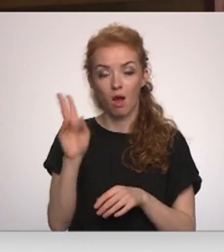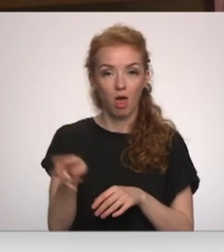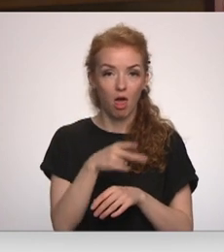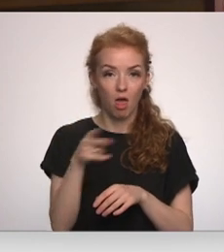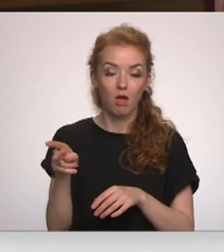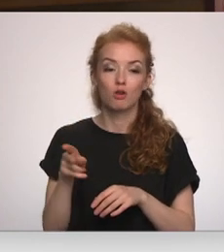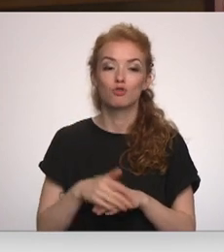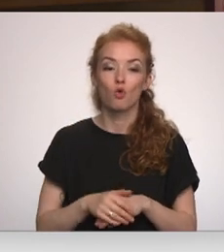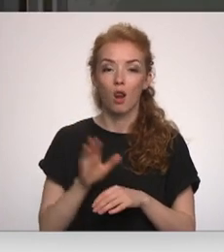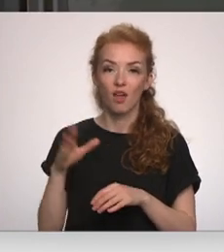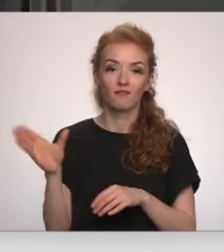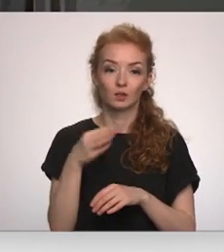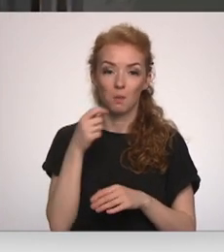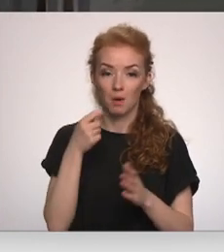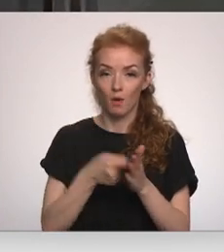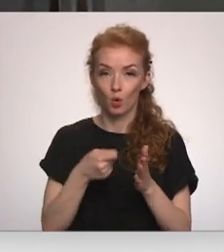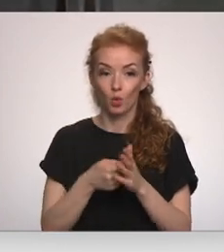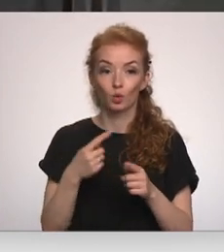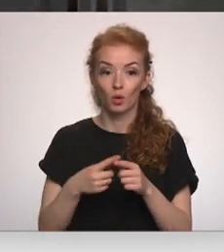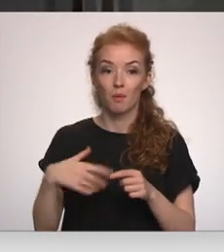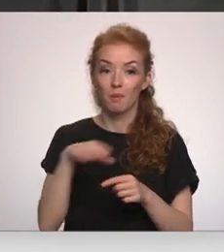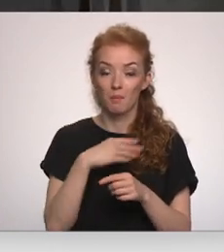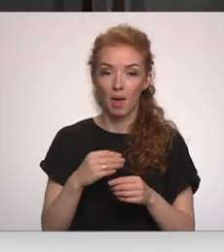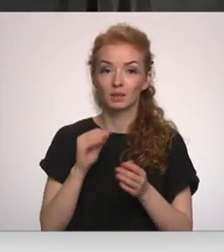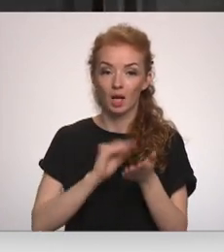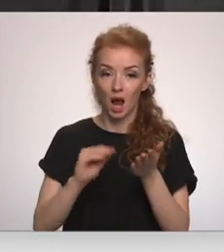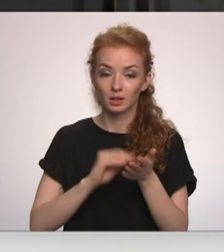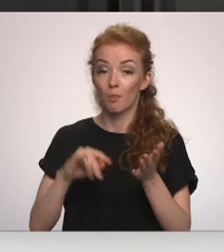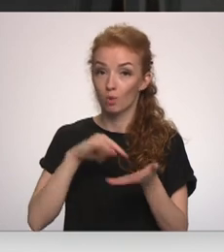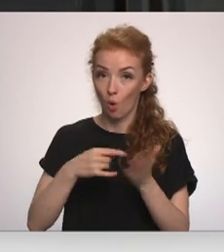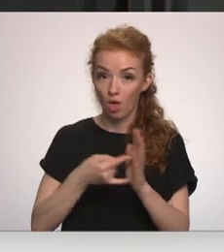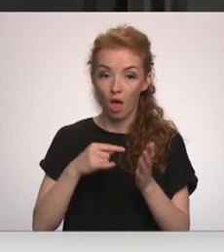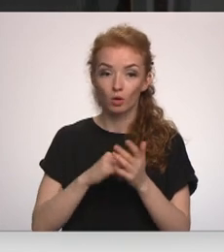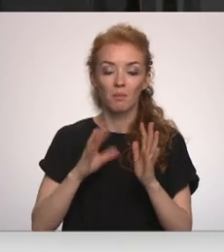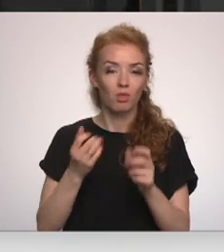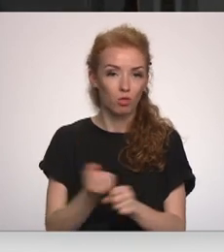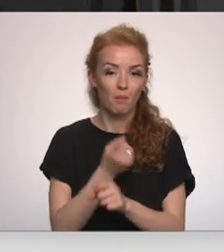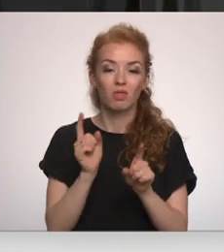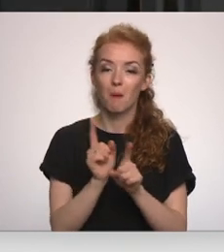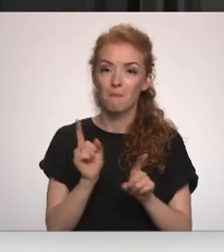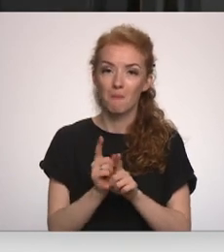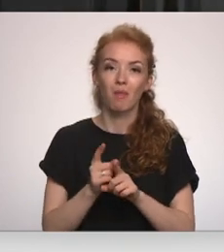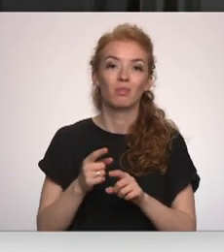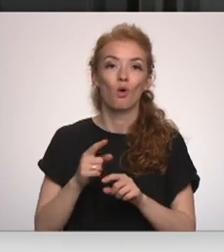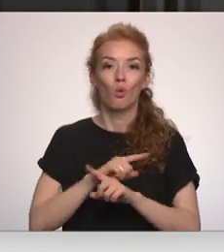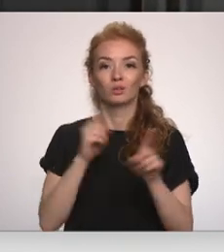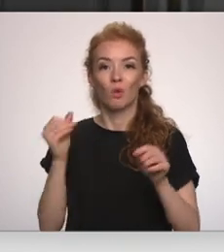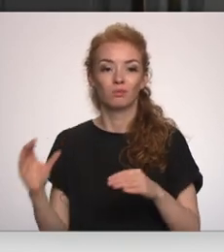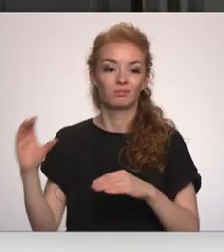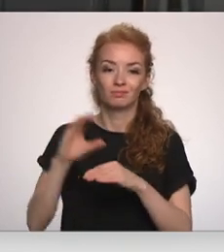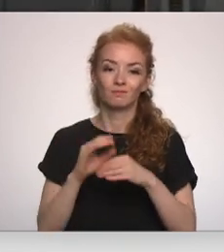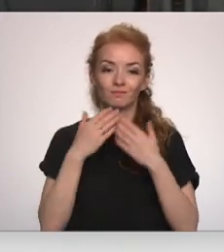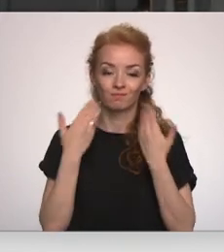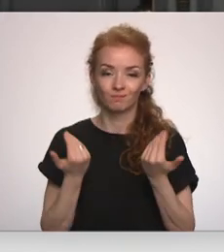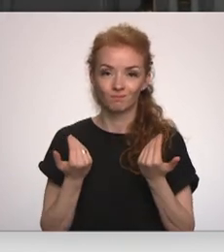visu sabarotu. Ja. Nu, tātad mēs cītīgi rakstam projektus, bet tas nenozīmē, ka tikpat cītīgi mēs dabojam par viņu naudu.